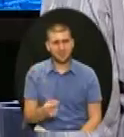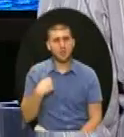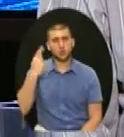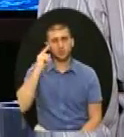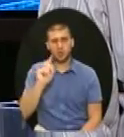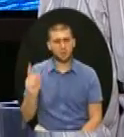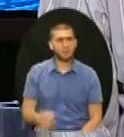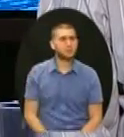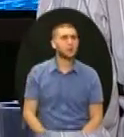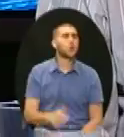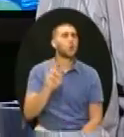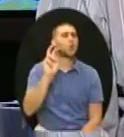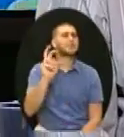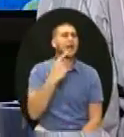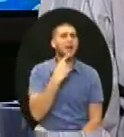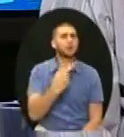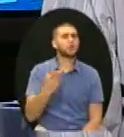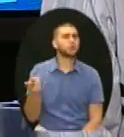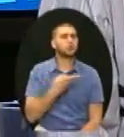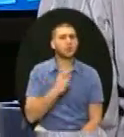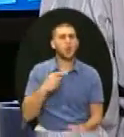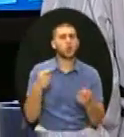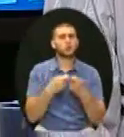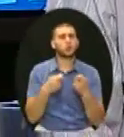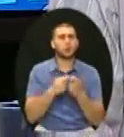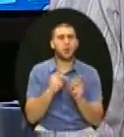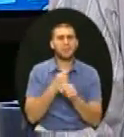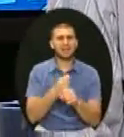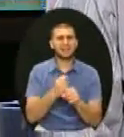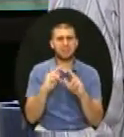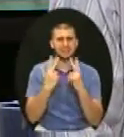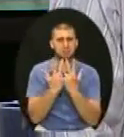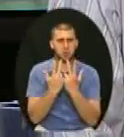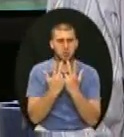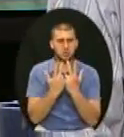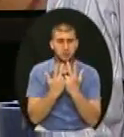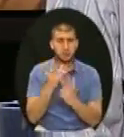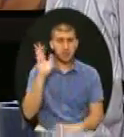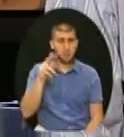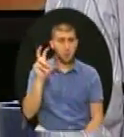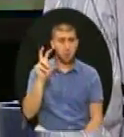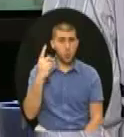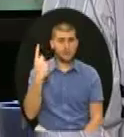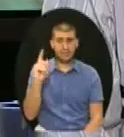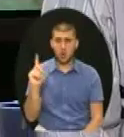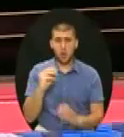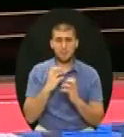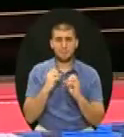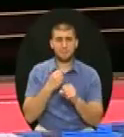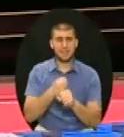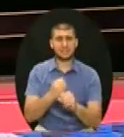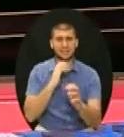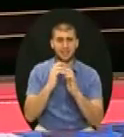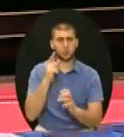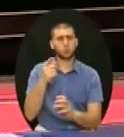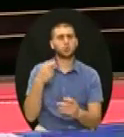שלא נקיע את החטא. עוזי אמר ששנינו לא שייכים, לא מייצגים את הציבור, וגם עוזי לא מייצג את התקשורת של היום. הוא